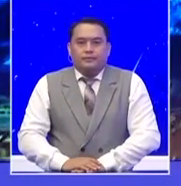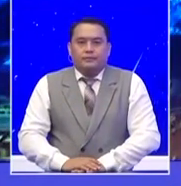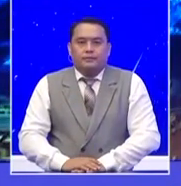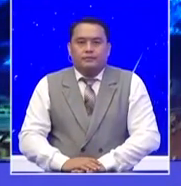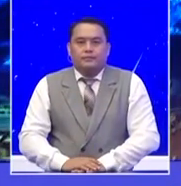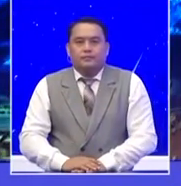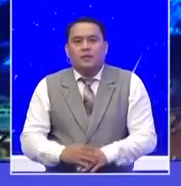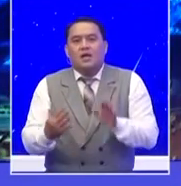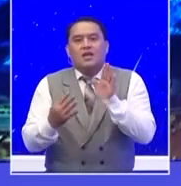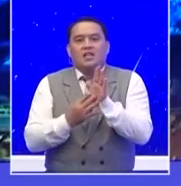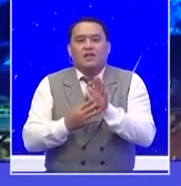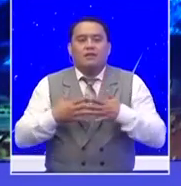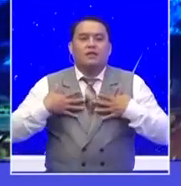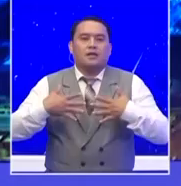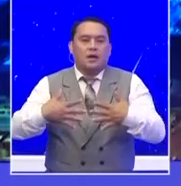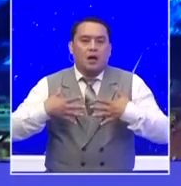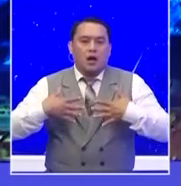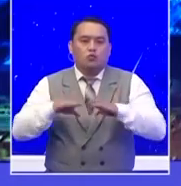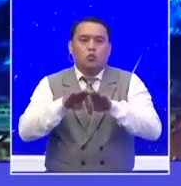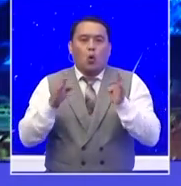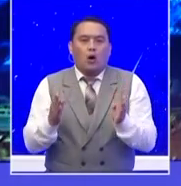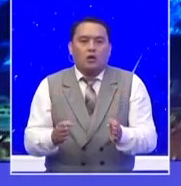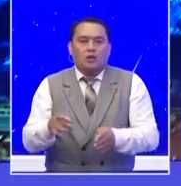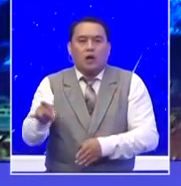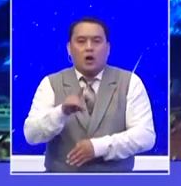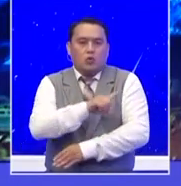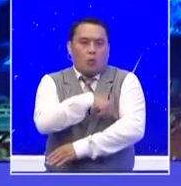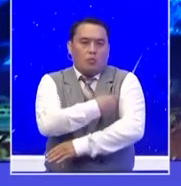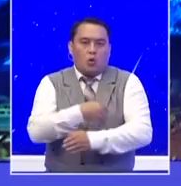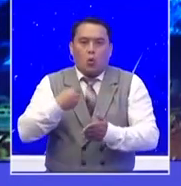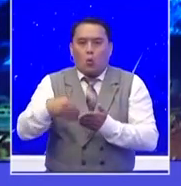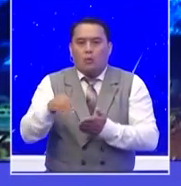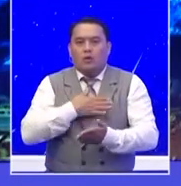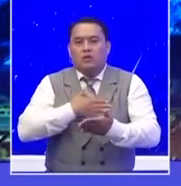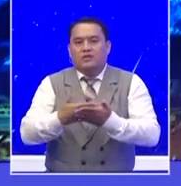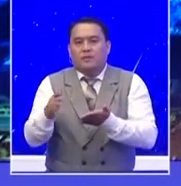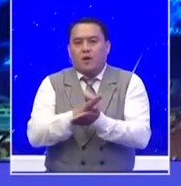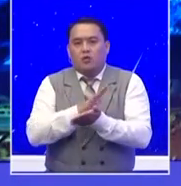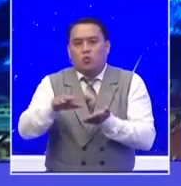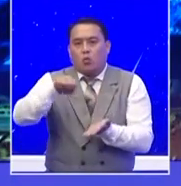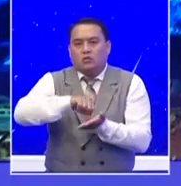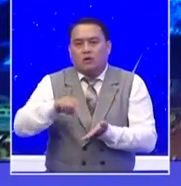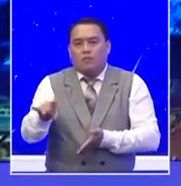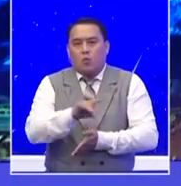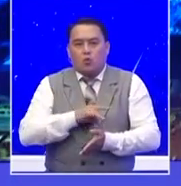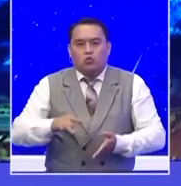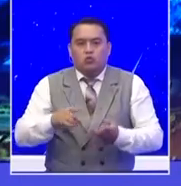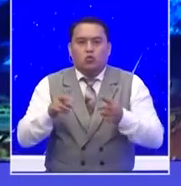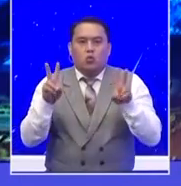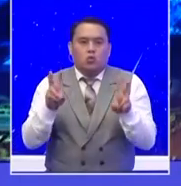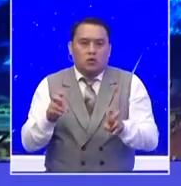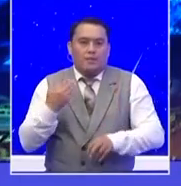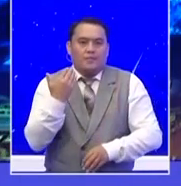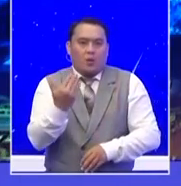Глоток воздуха. 9 кислородных концентраторов для районной больницы приобрели аксузские волонтеры при участии Республиканского общественного